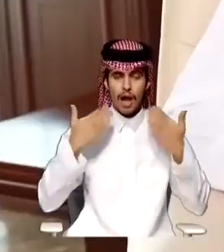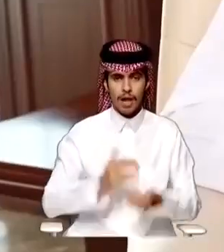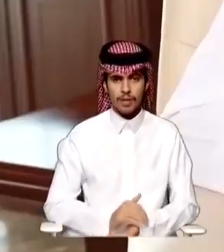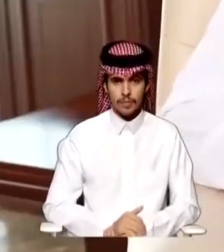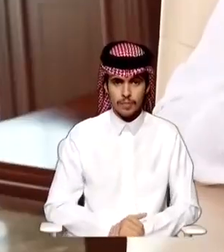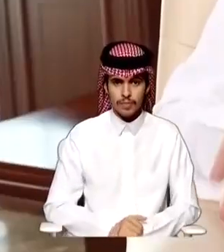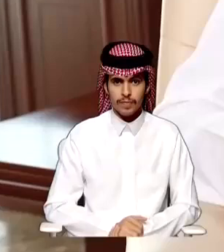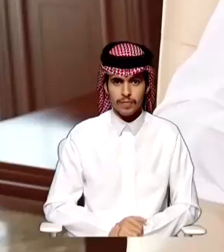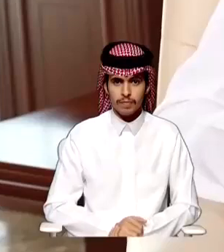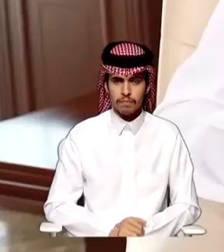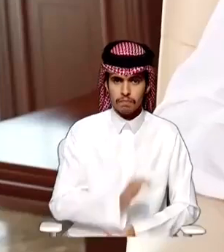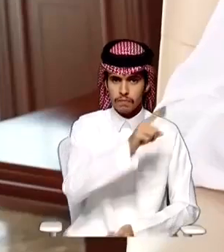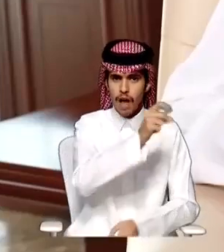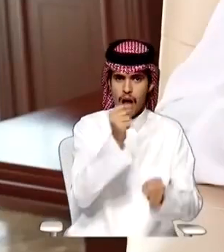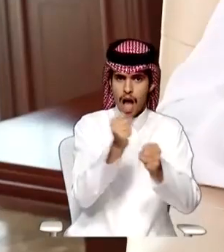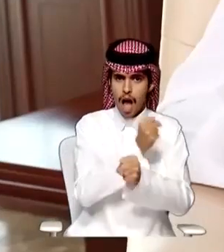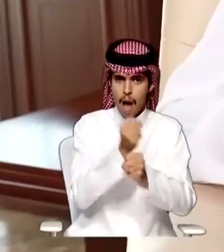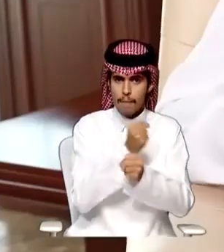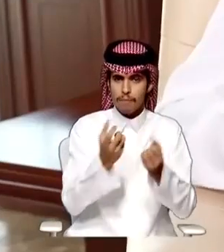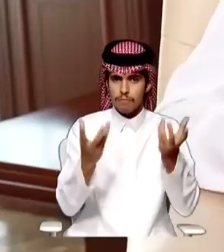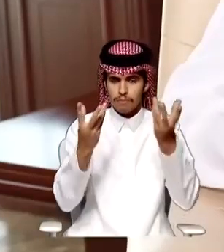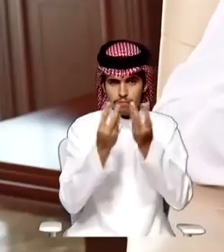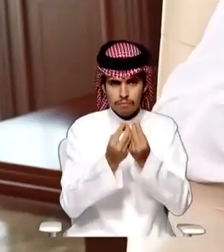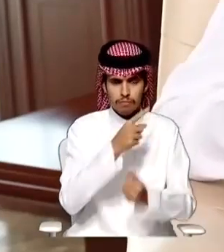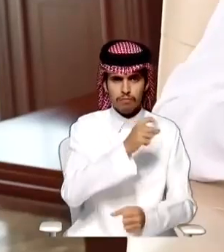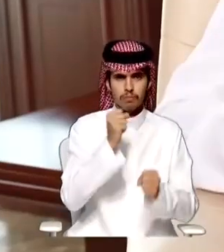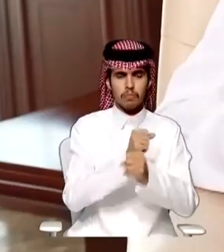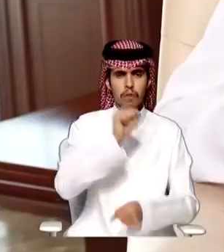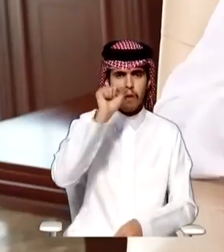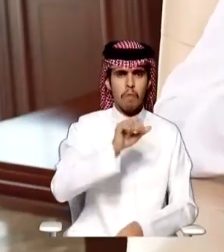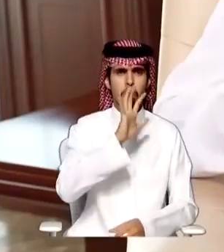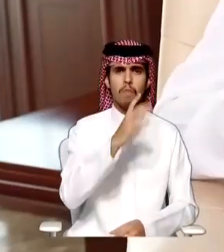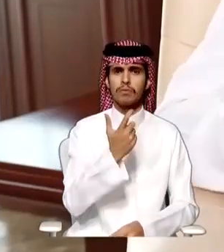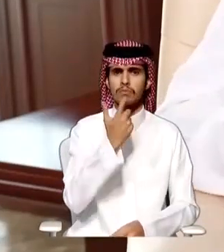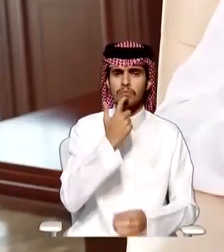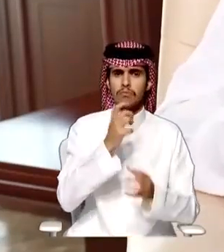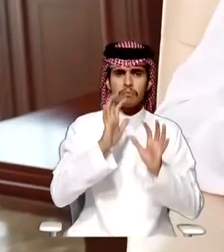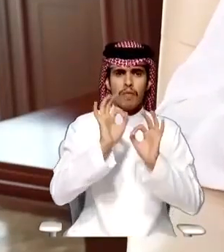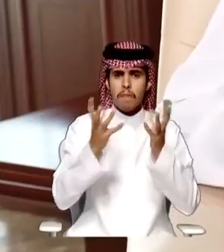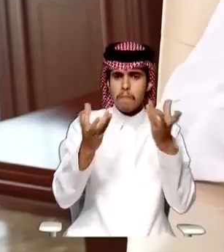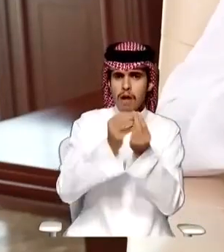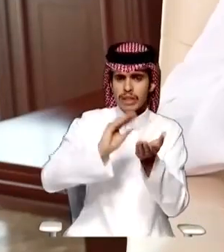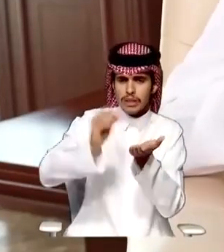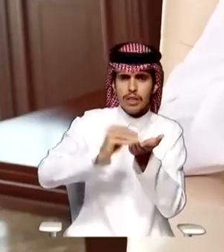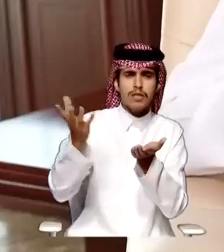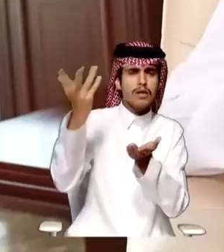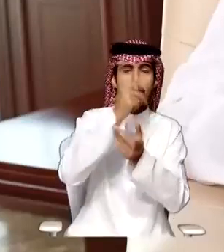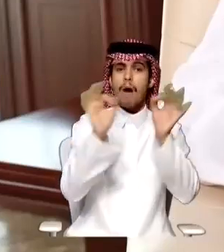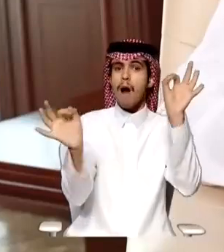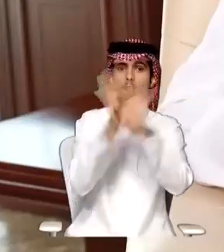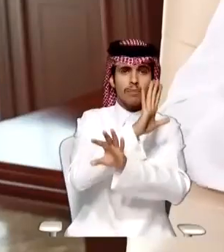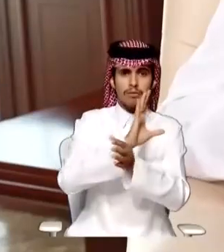يحال له عمل تقريبا نفترض انه الى 15 معامله يعني انا متاكد